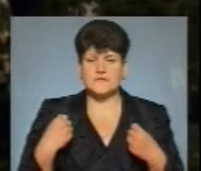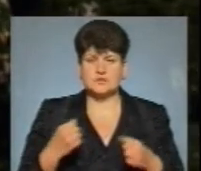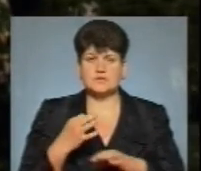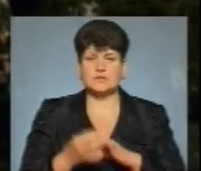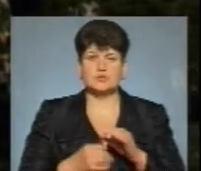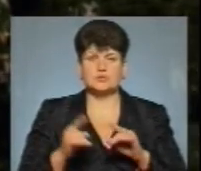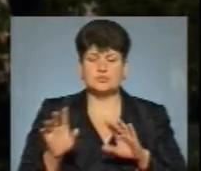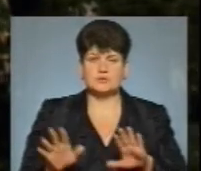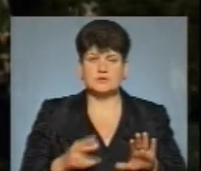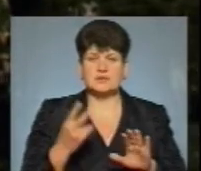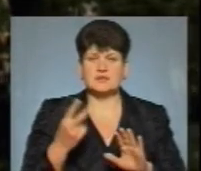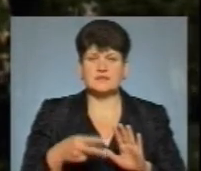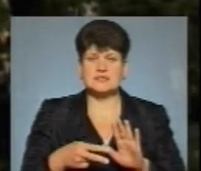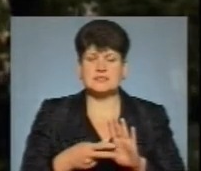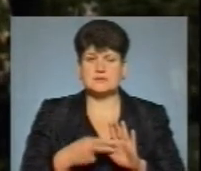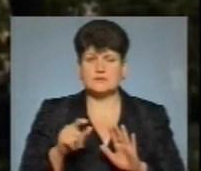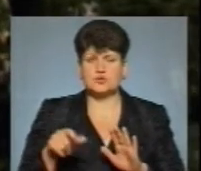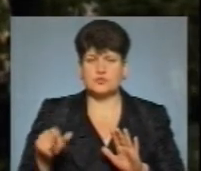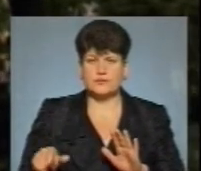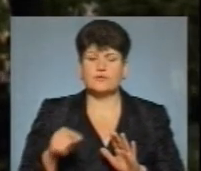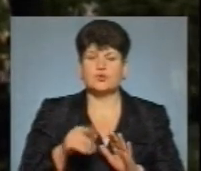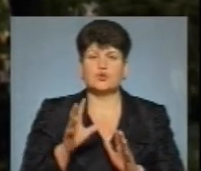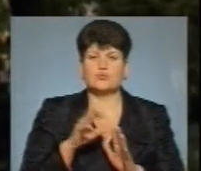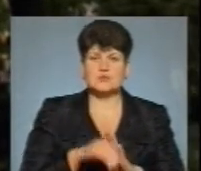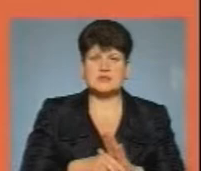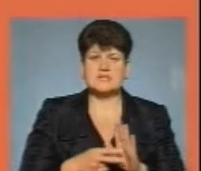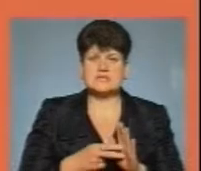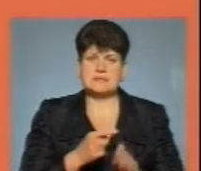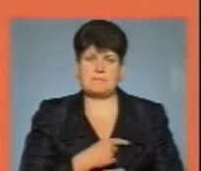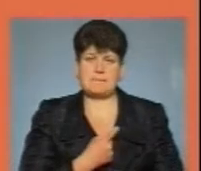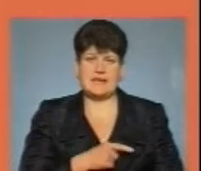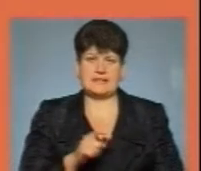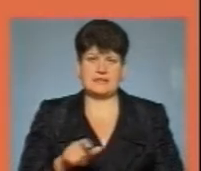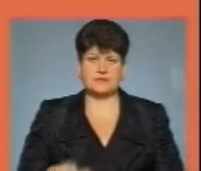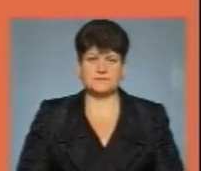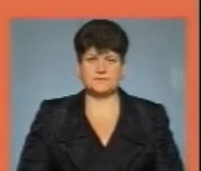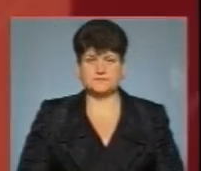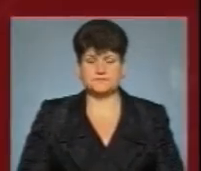минула, 27 чоловік, в тому числі 7 медиків.